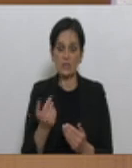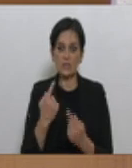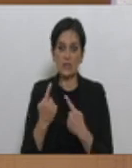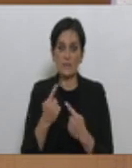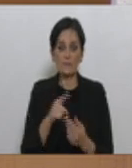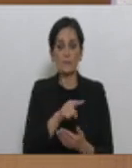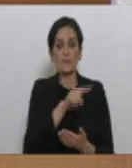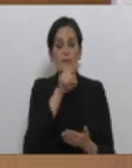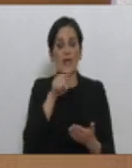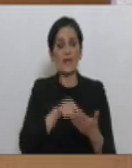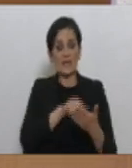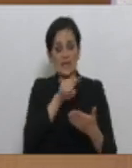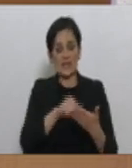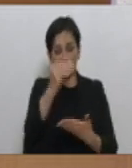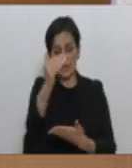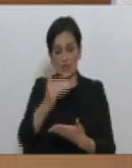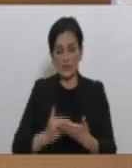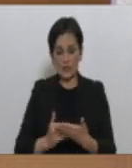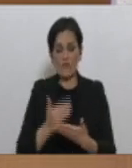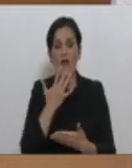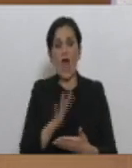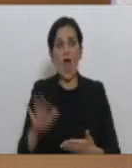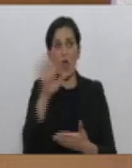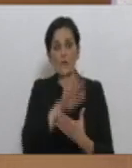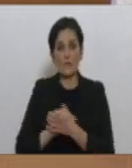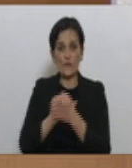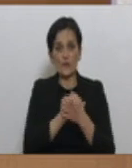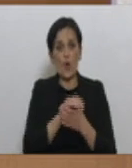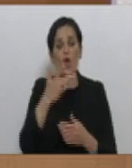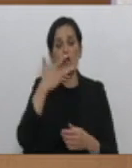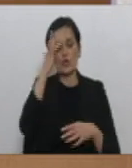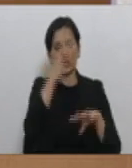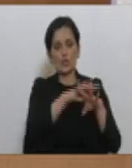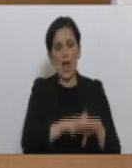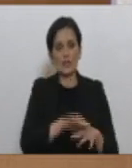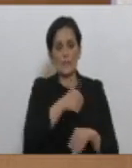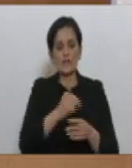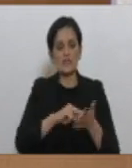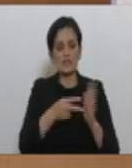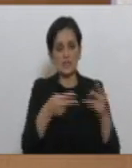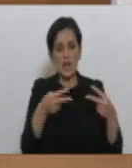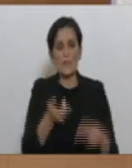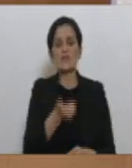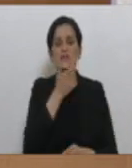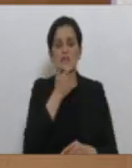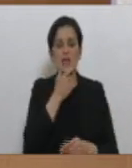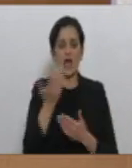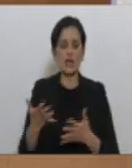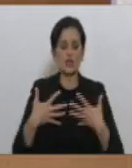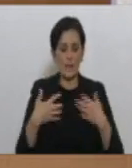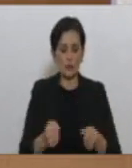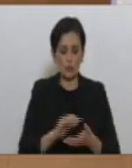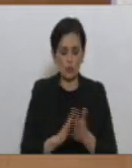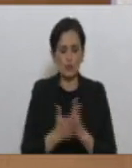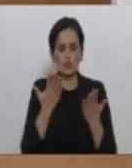კითხვარი ევროკავშირის შეერთებულ შტატებთან სტრატეგიული თანამშრომლობა მიხეილ სააკაშვილის ჯანმრთელობის მდგომარეობა